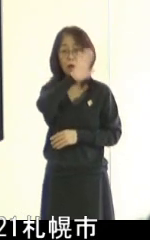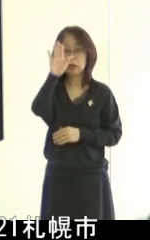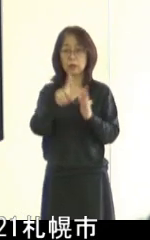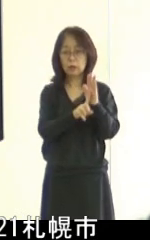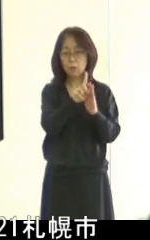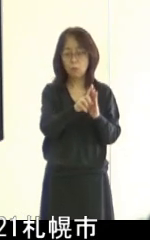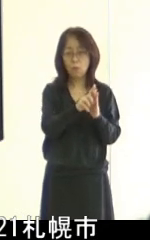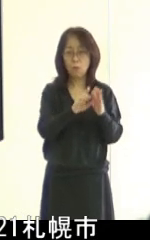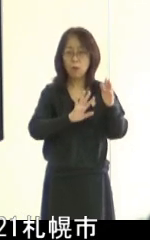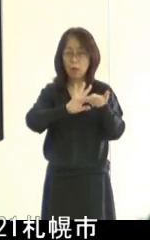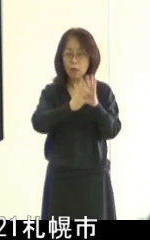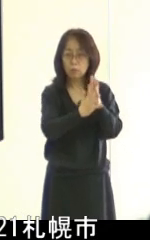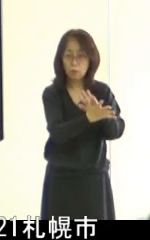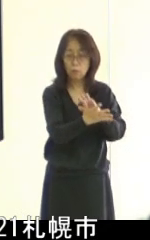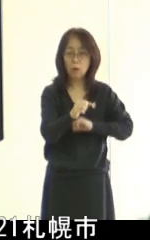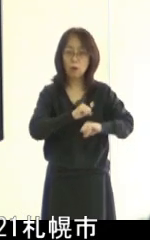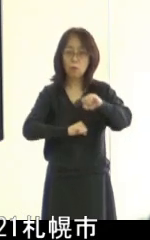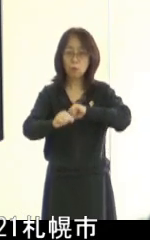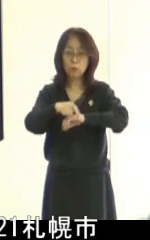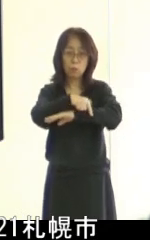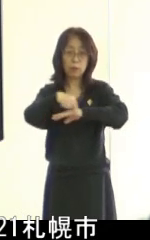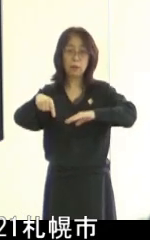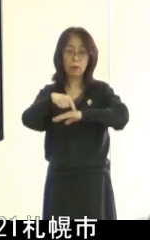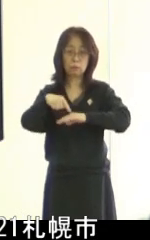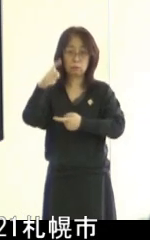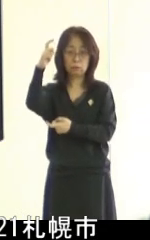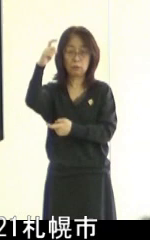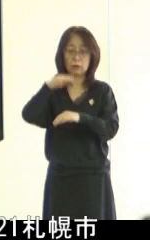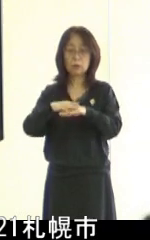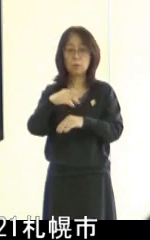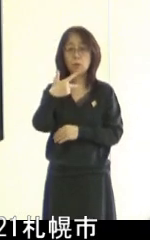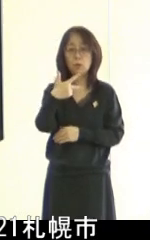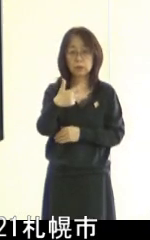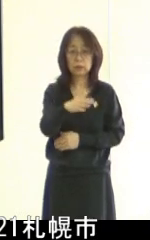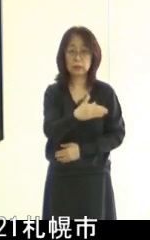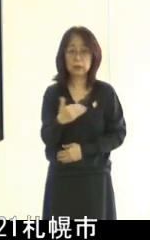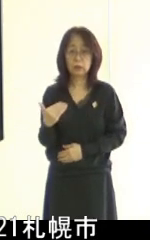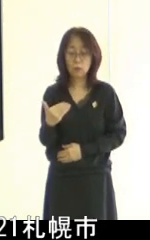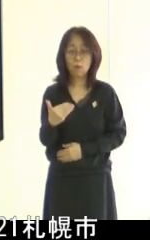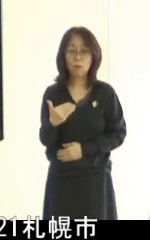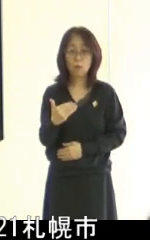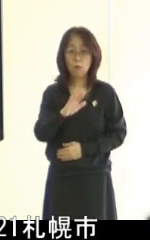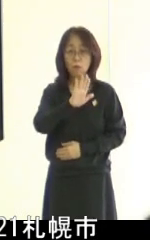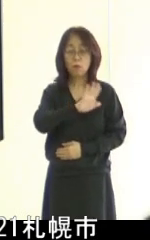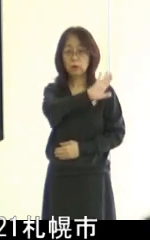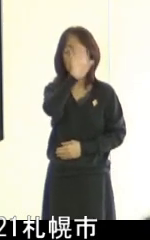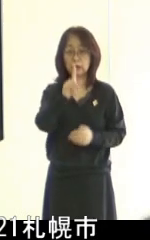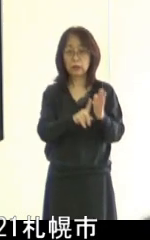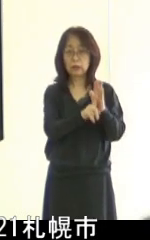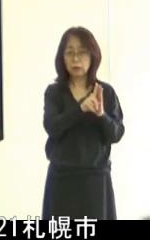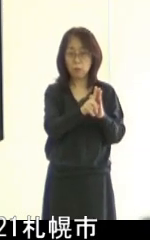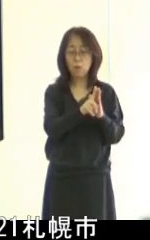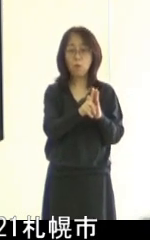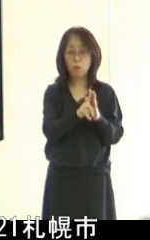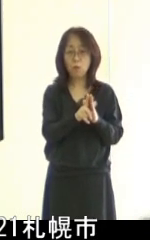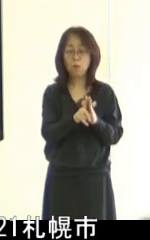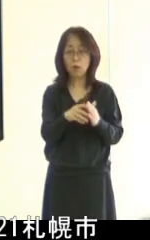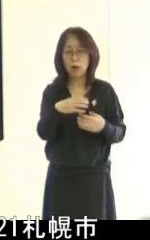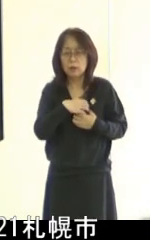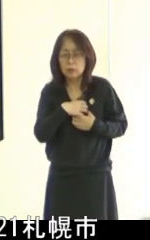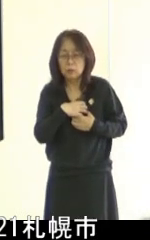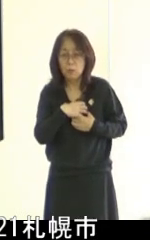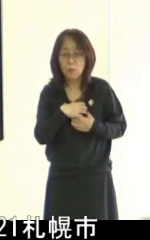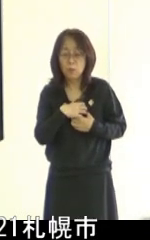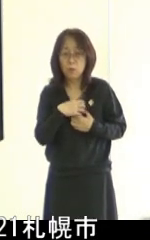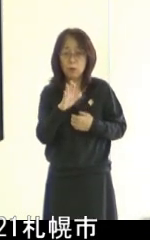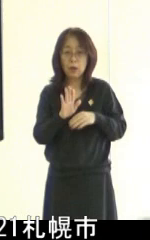構造計画の策定と札幌式機構非常事態宣言についてお話